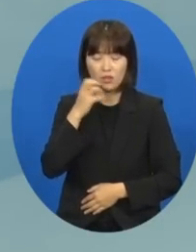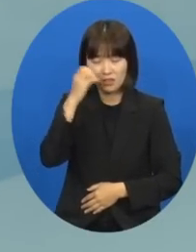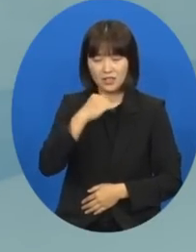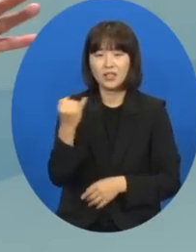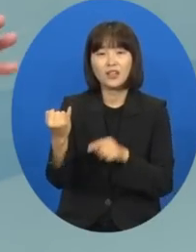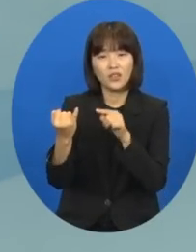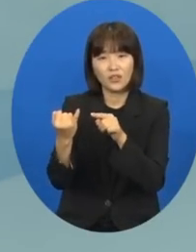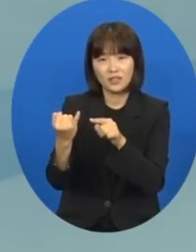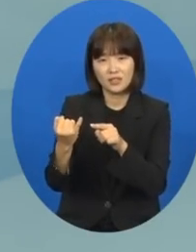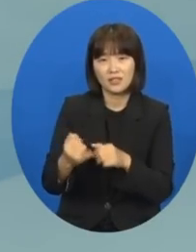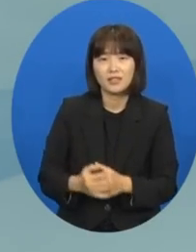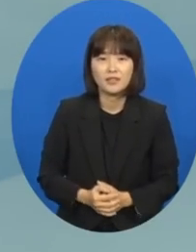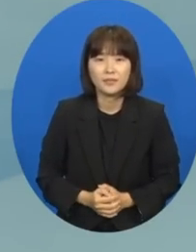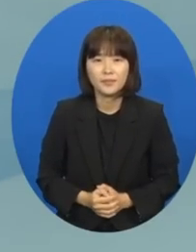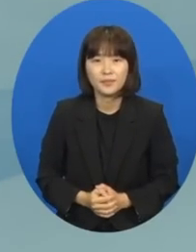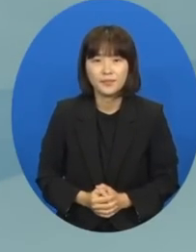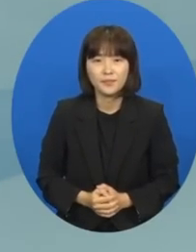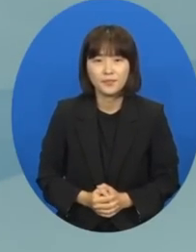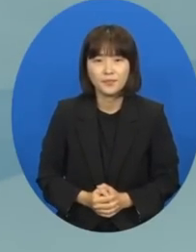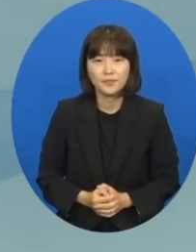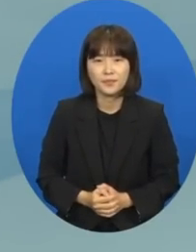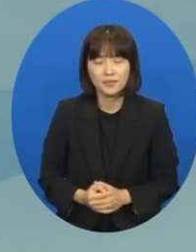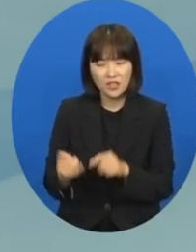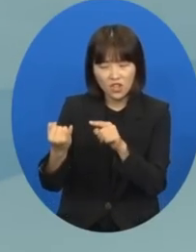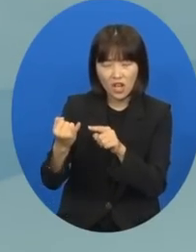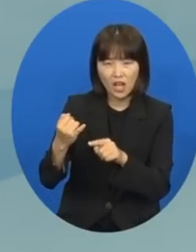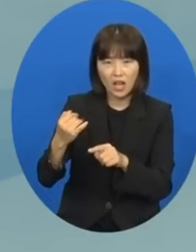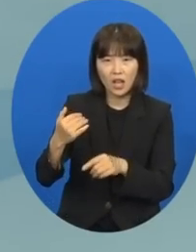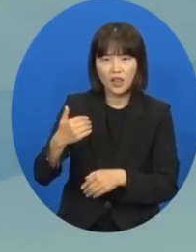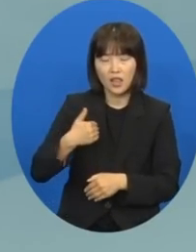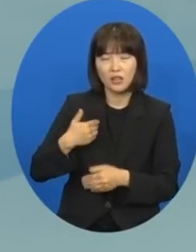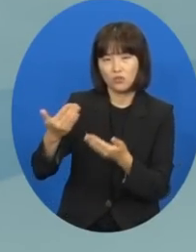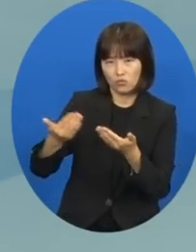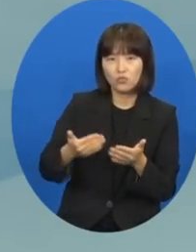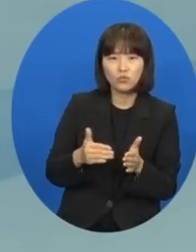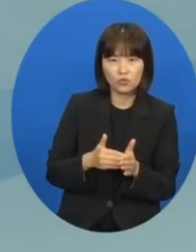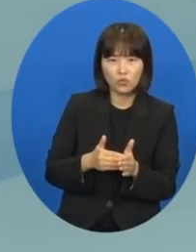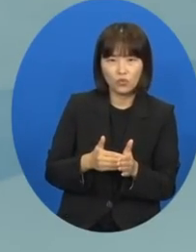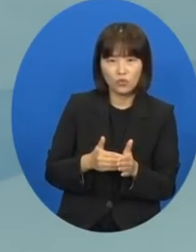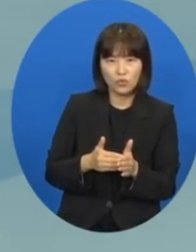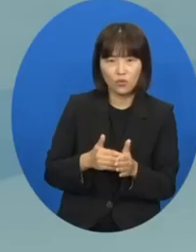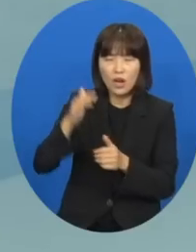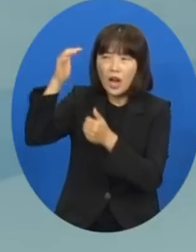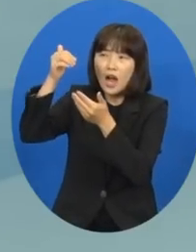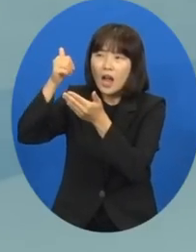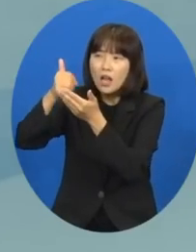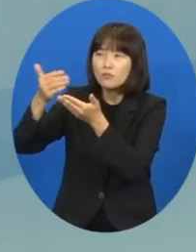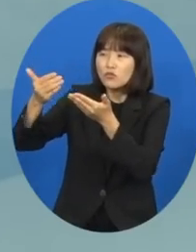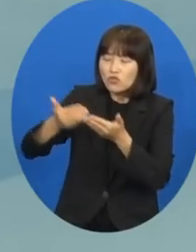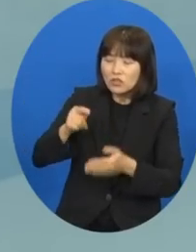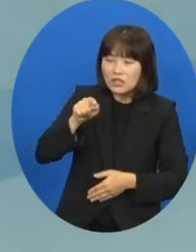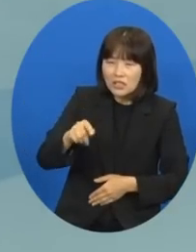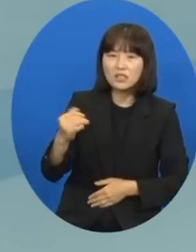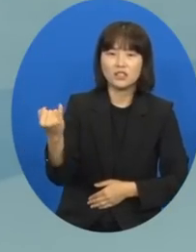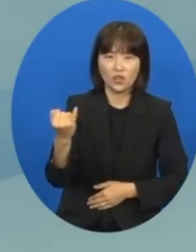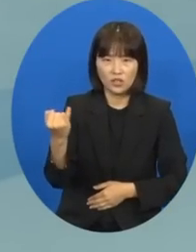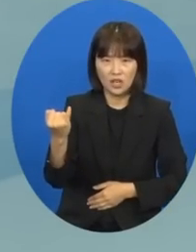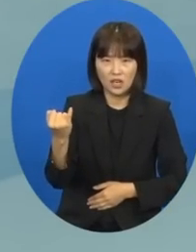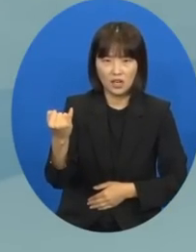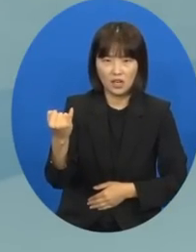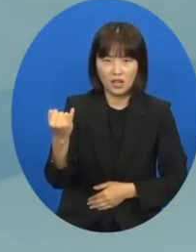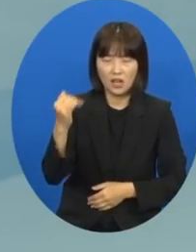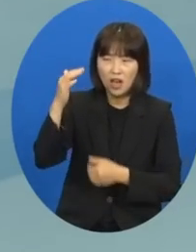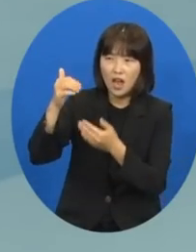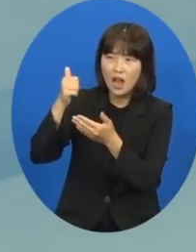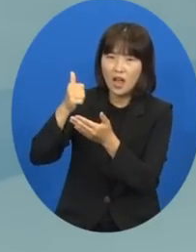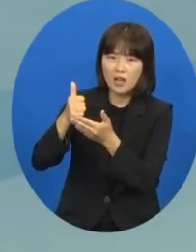거예요. 이름이 싹 사라지는 것이죠. 그 여자가 나한테 줬다는 거예요. 그것도 그 당신이 나한테 준 그 여자 이렇게 하면서 하나님께 막